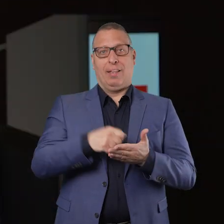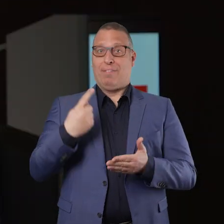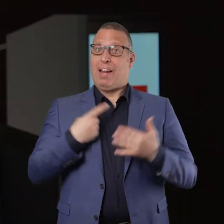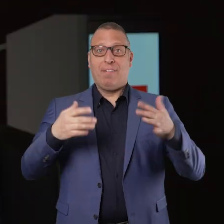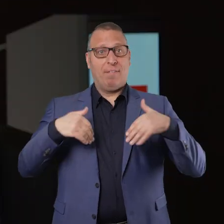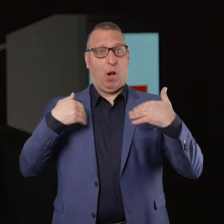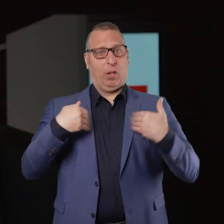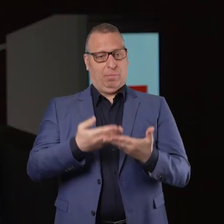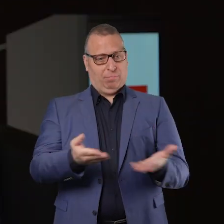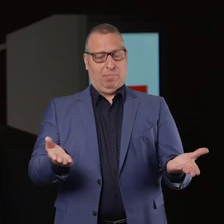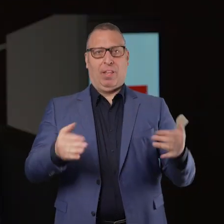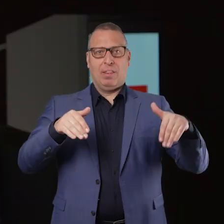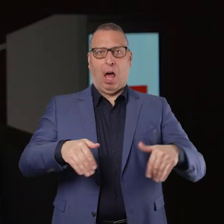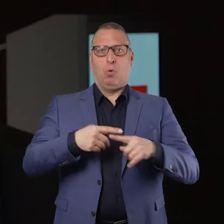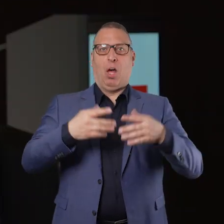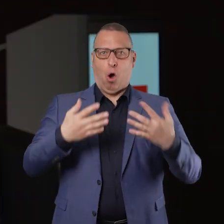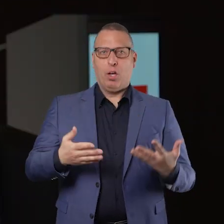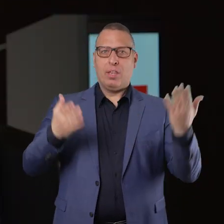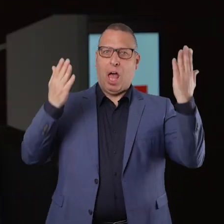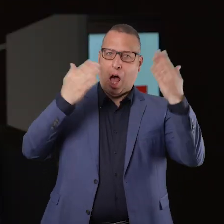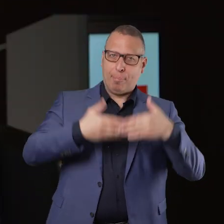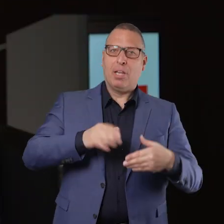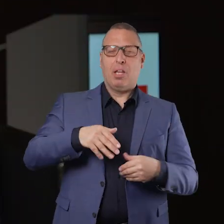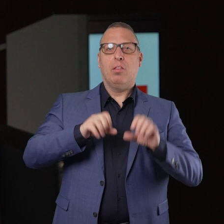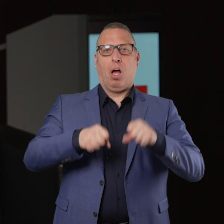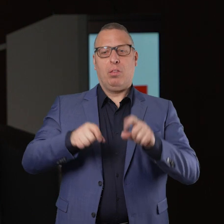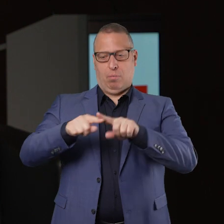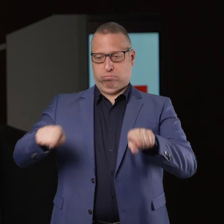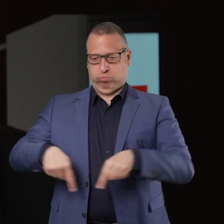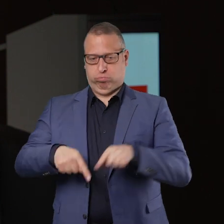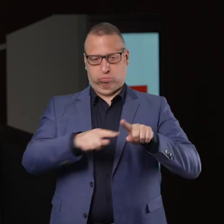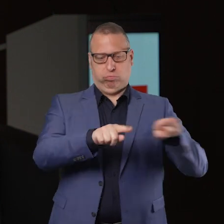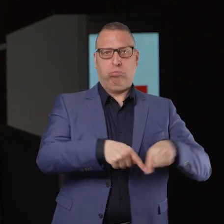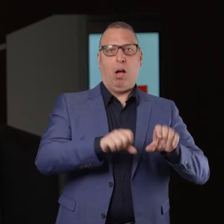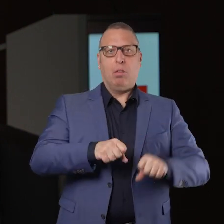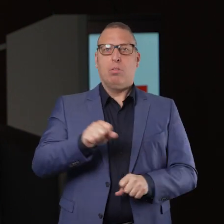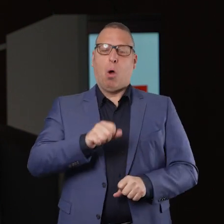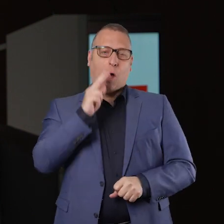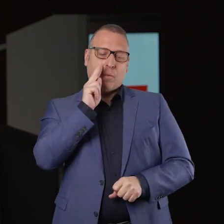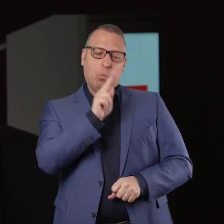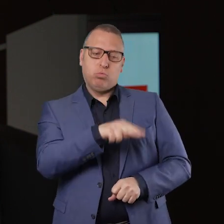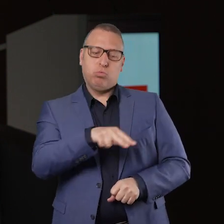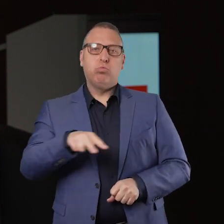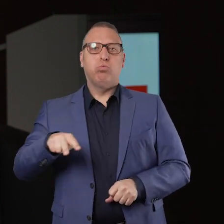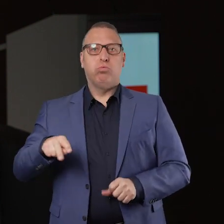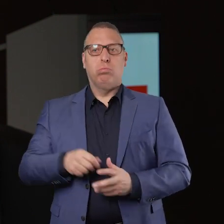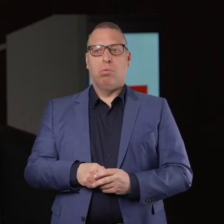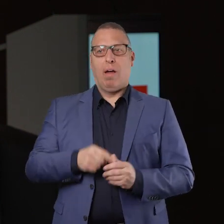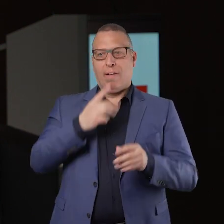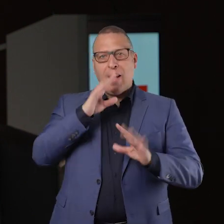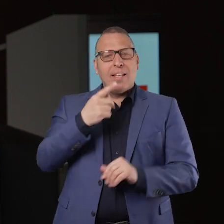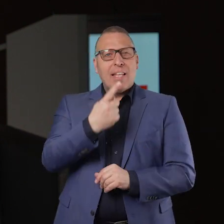sind. Und selbstverständlich können Sie im Verlauf des Abends dann die Ratifikationsurkunde und den Zollvertrag noch näher